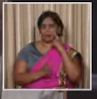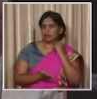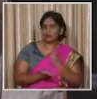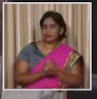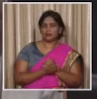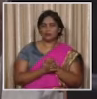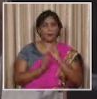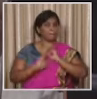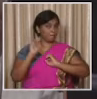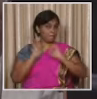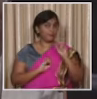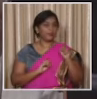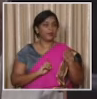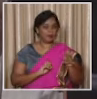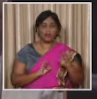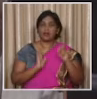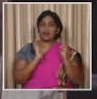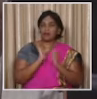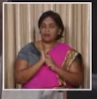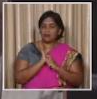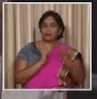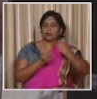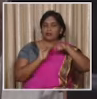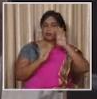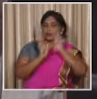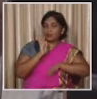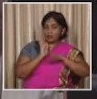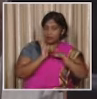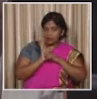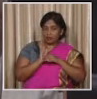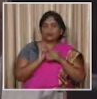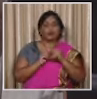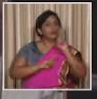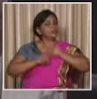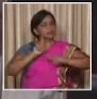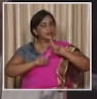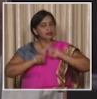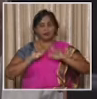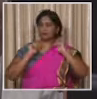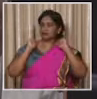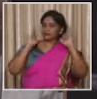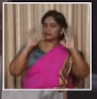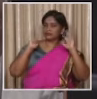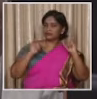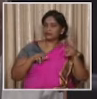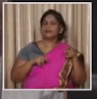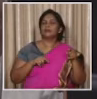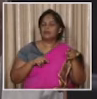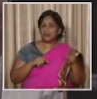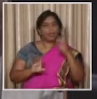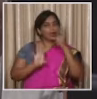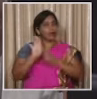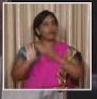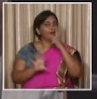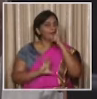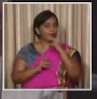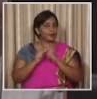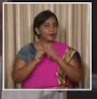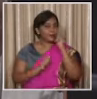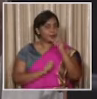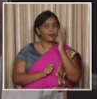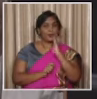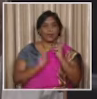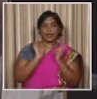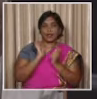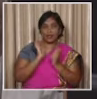අමාරු ප්‍රතිශතයක්. ණය ප්‍රතිවිගත කිරීම කරන සාකච්ඡා සාර්ථක ගැනීම මගින් වසරකට ගෙවිය යුතු විදේශ